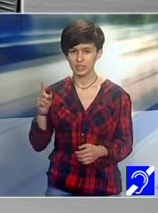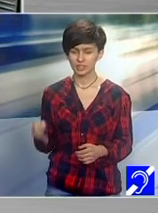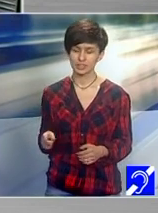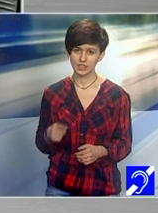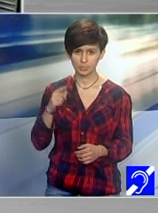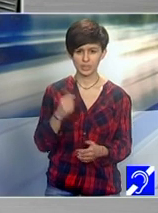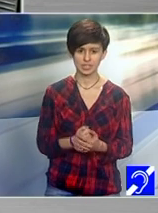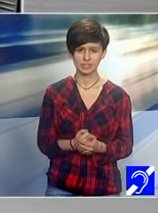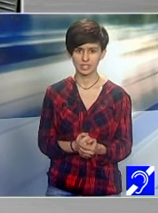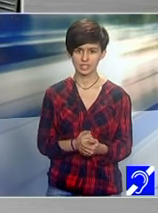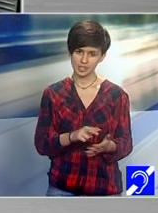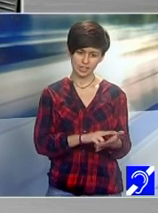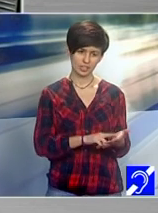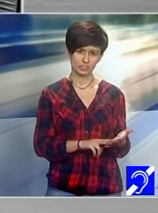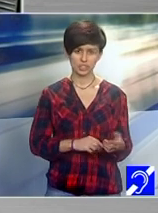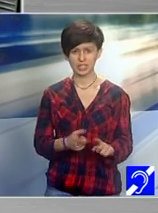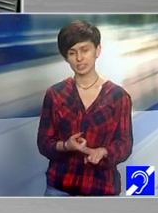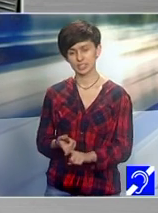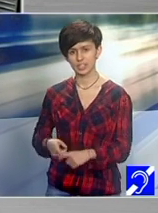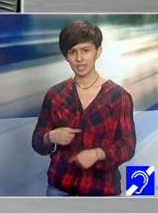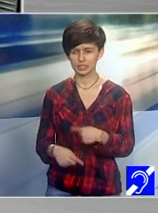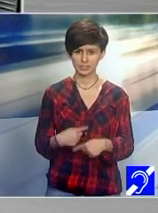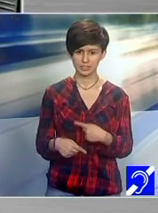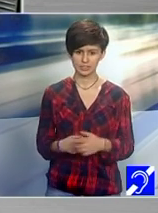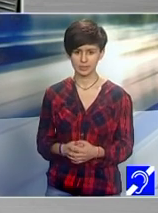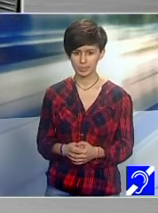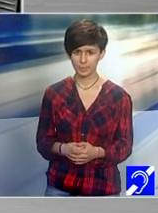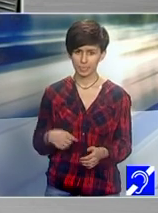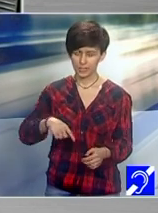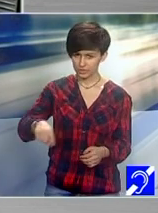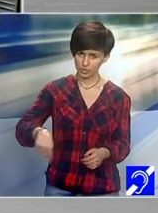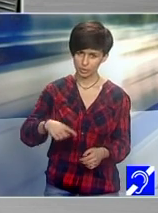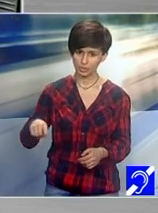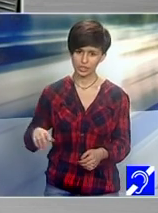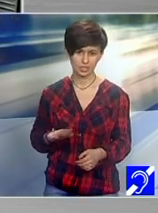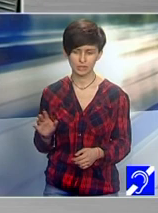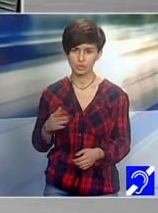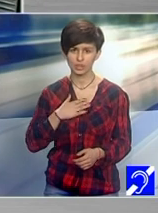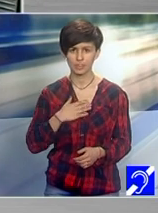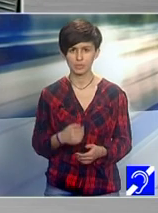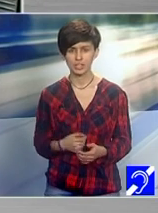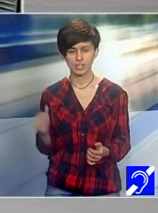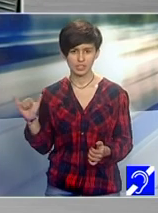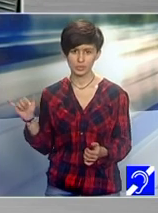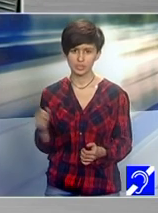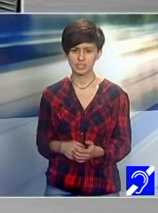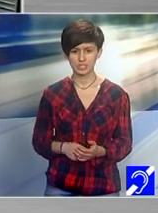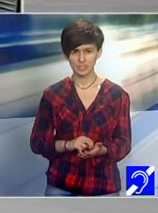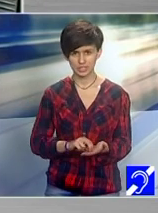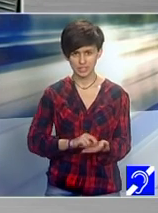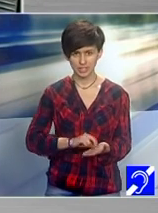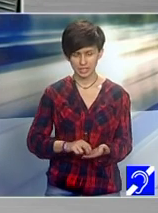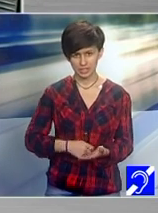noi, practic, la ora actuală nu prea avem cu să-i reproșăm toate problemele din sistem. Dar o să vă propun să vedem o știre cu